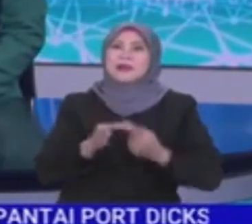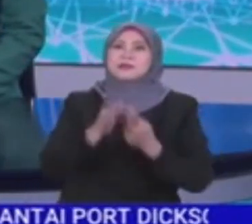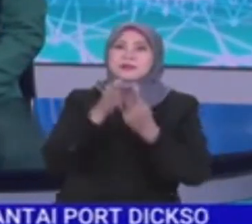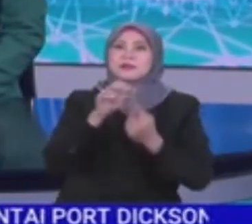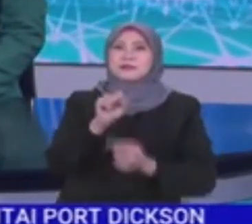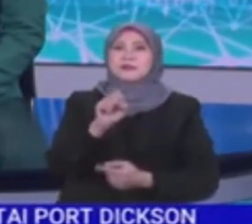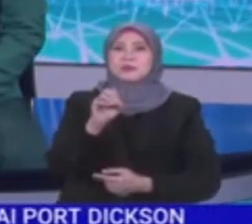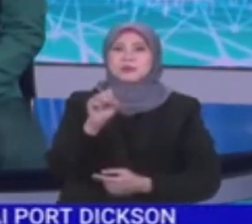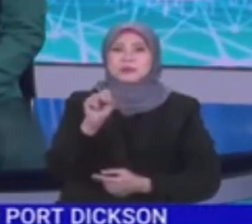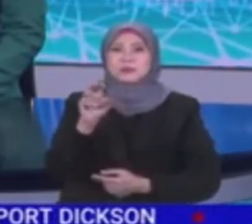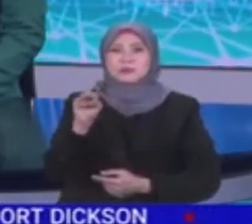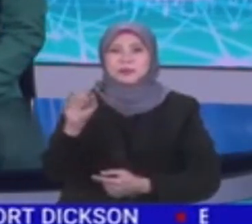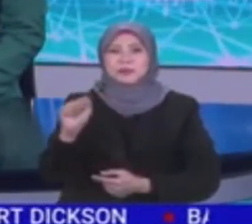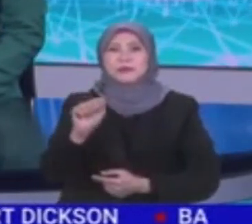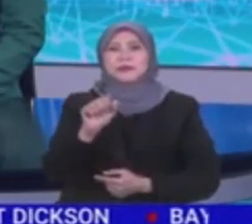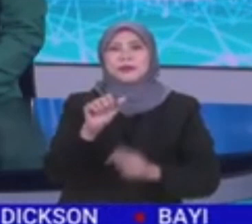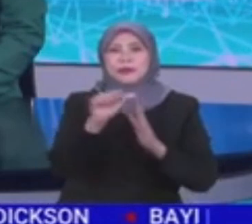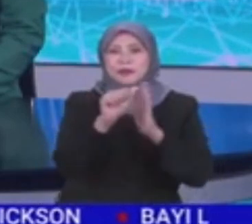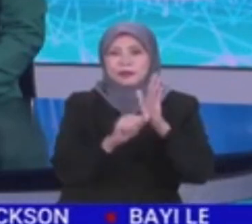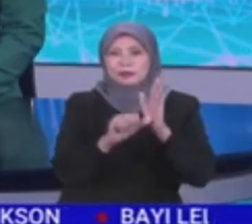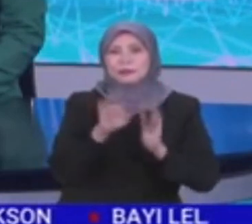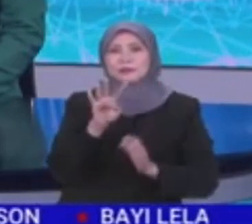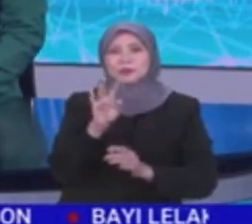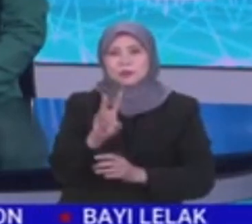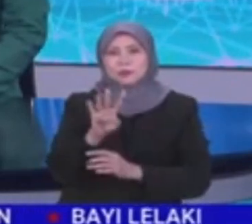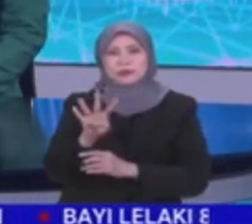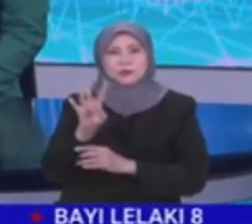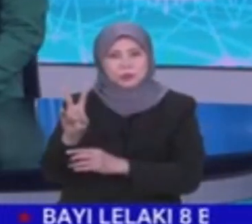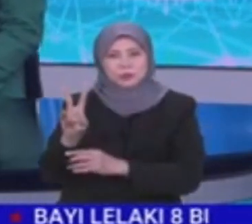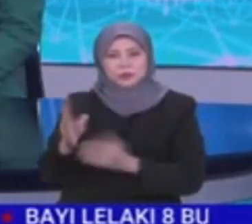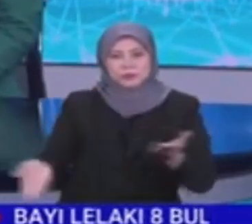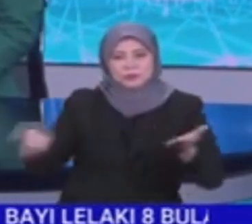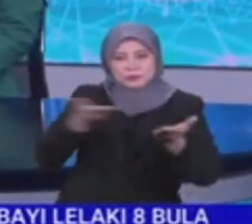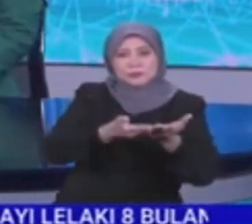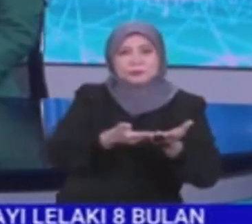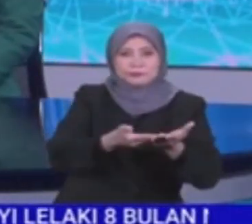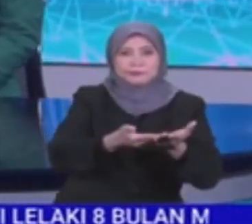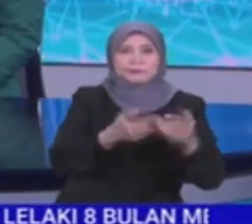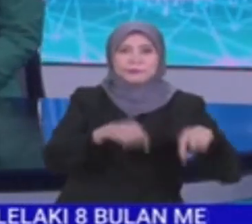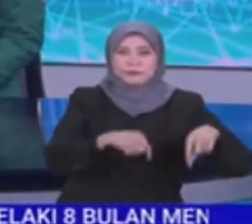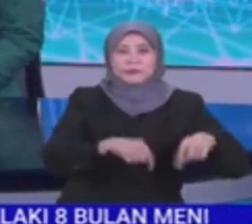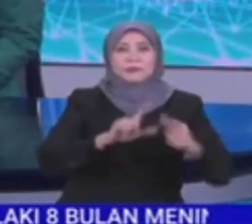sosma akta 747 yang telah dibentangkan semula hari ini